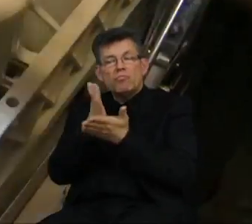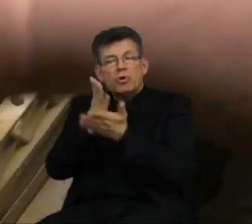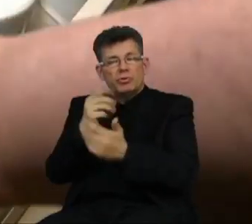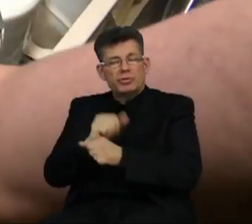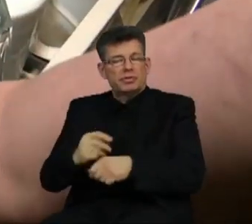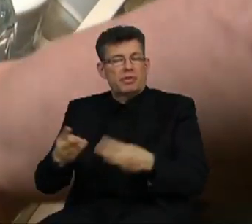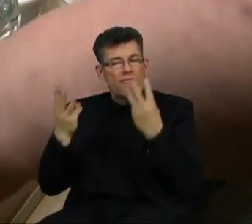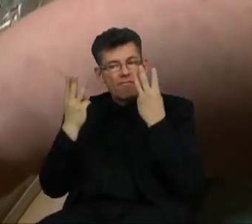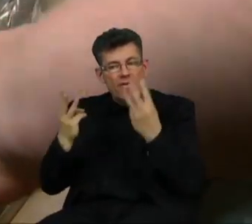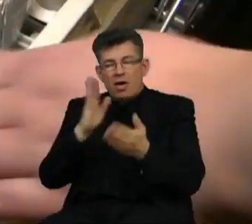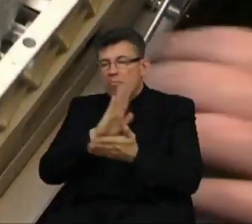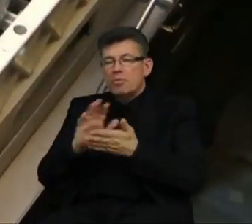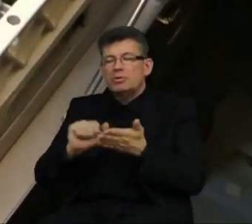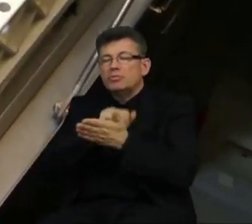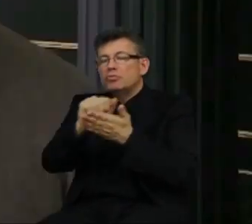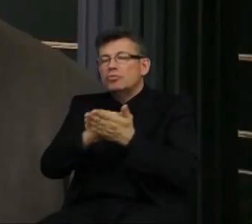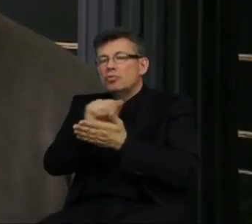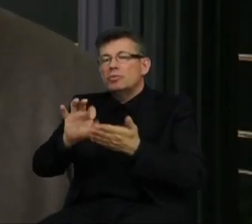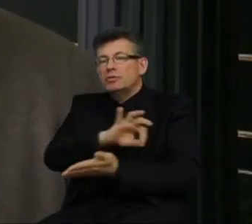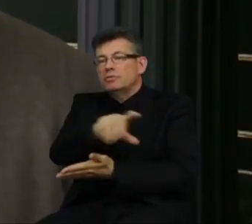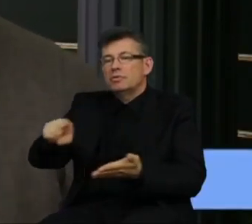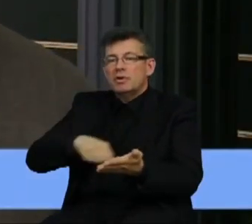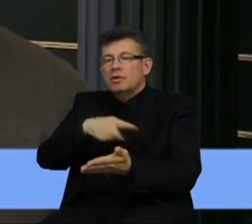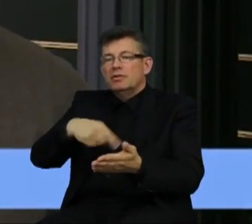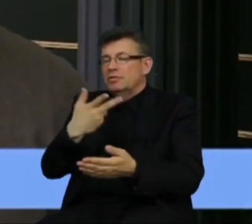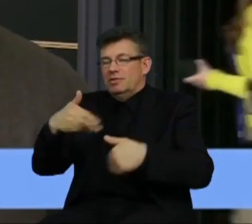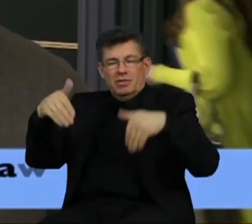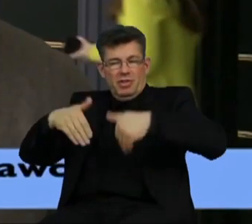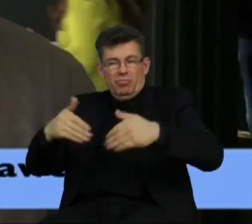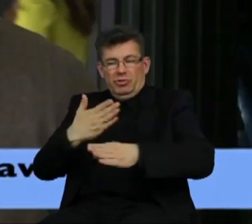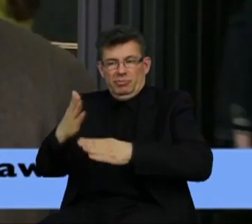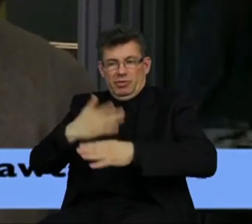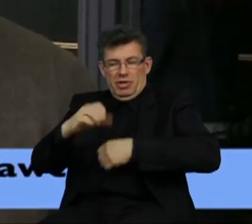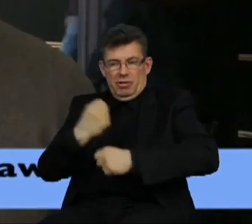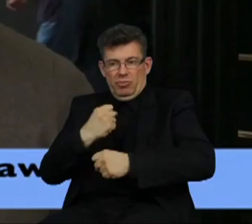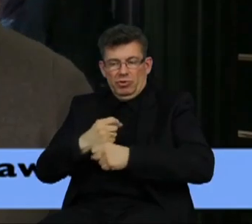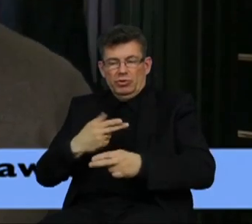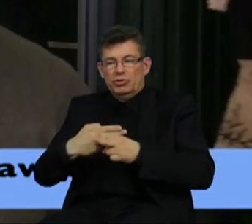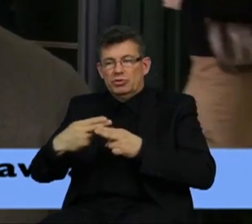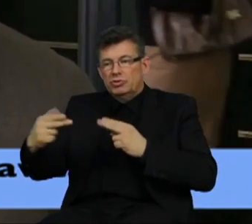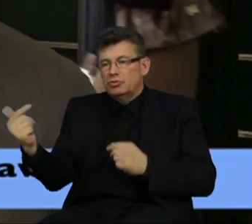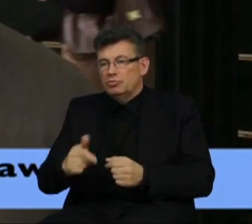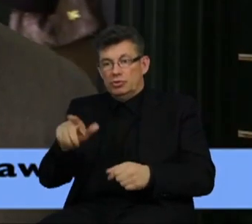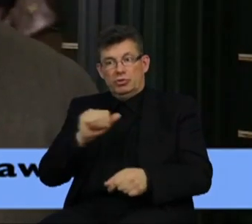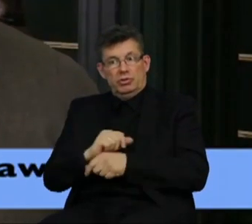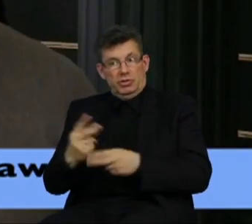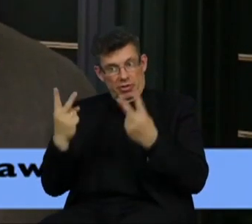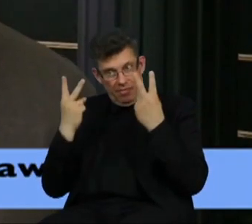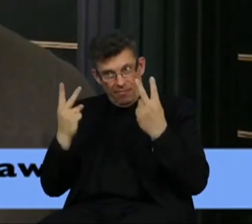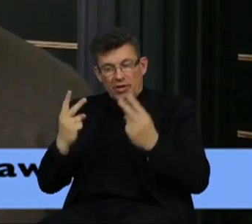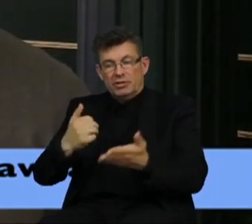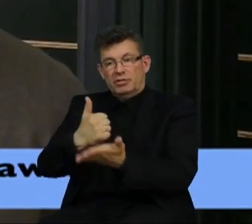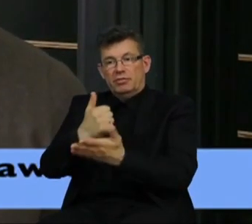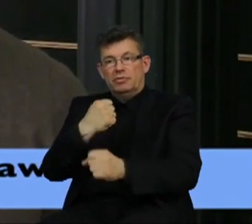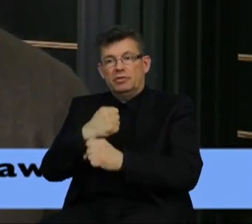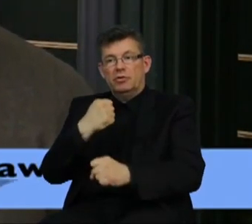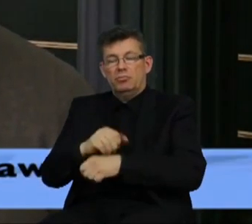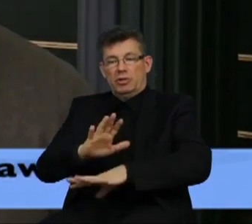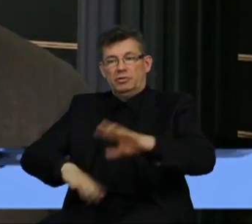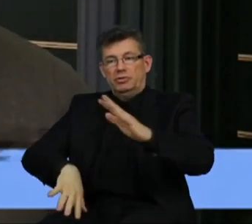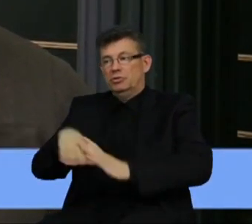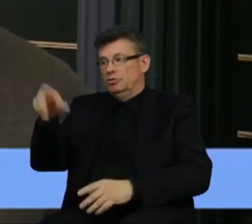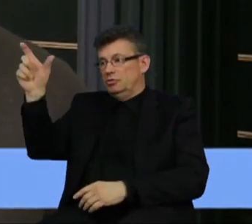istotna, że bez umytych naczyń kuchennych nie jesteśmy w stanie funkcjonować, więc to jest bardzo kluczowe stanowisko oddane w ręce osoby, która